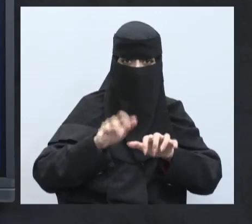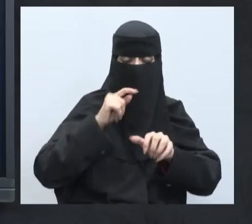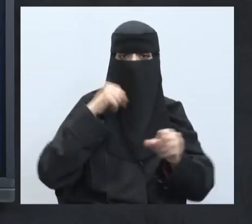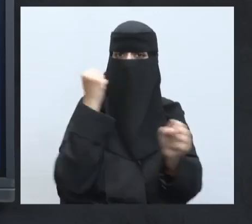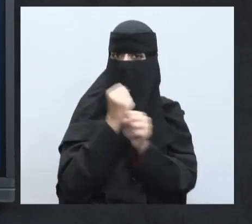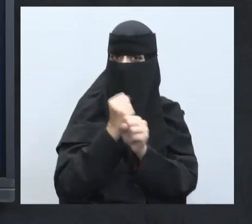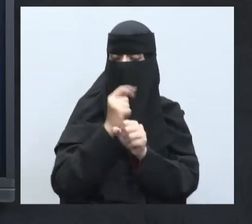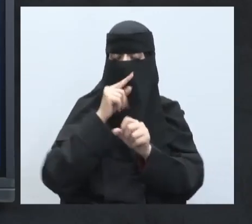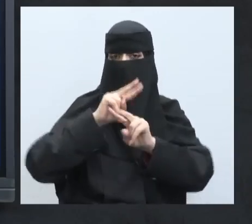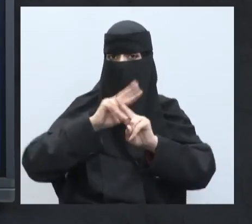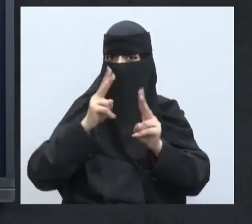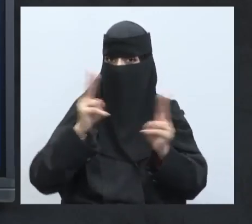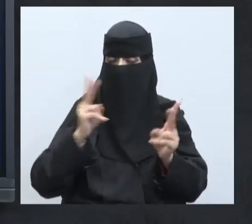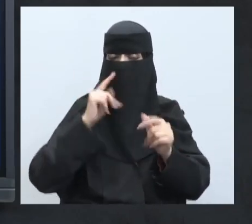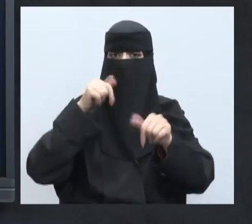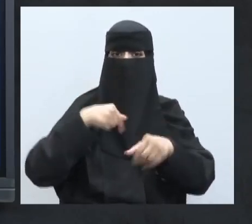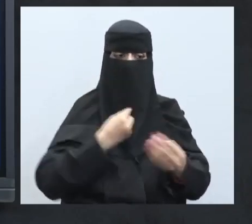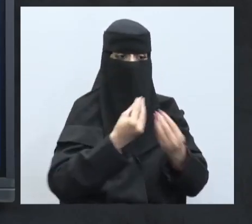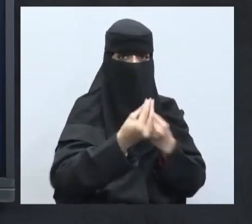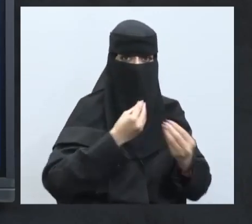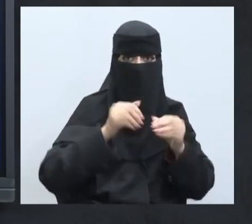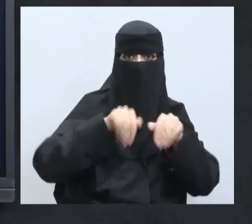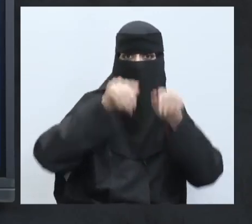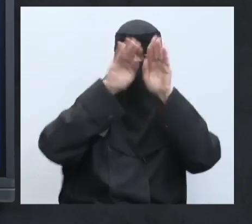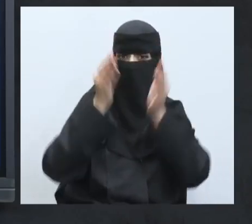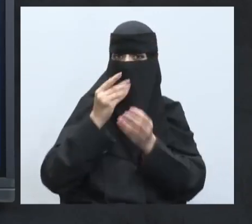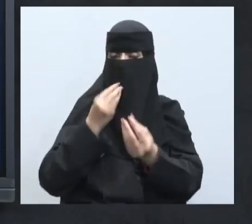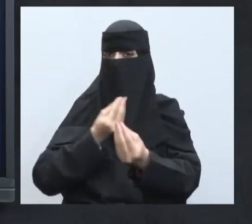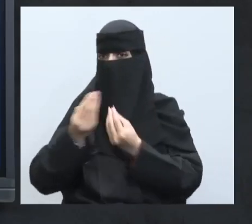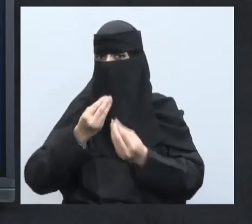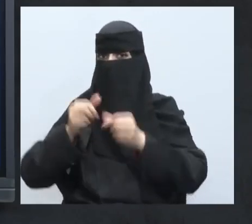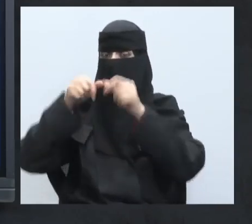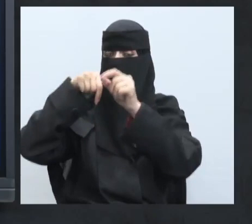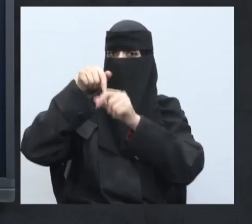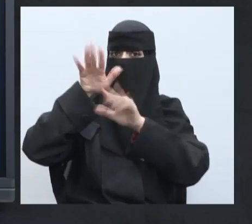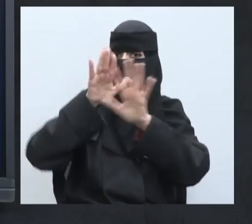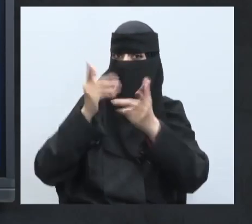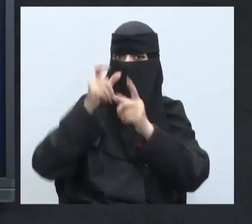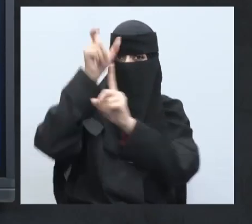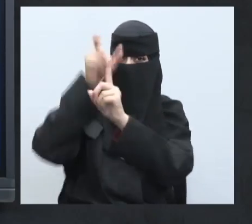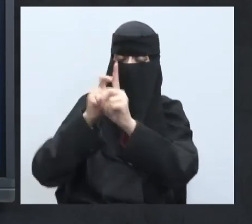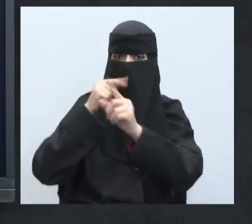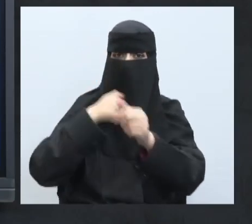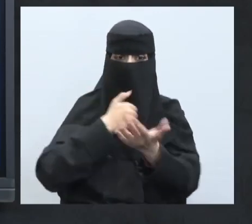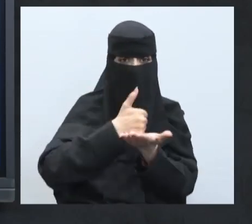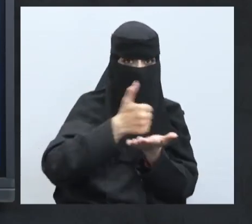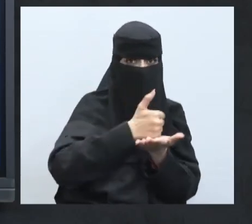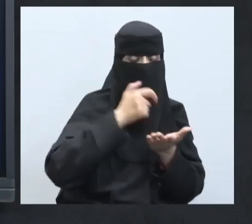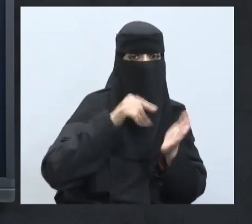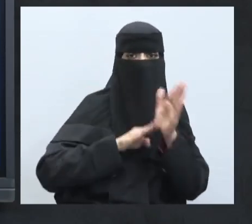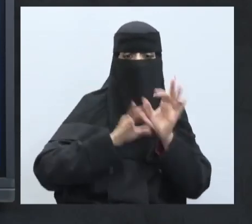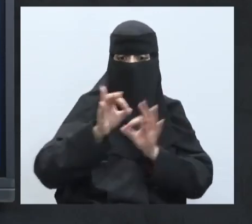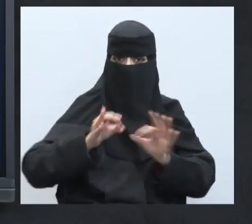العمل التعامل مع الاجهزه التعامل مع الاشخاص كل ذلك يتغير هنالك اساليب استراتيجيات جديده تقنيات جديده